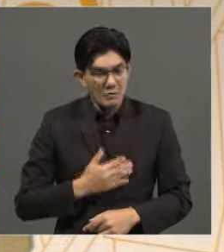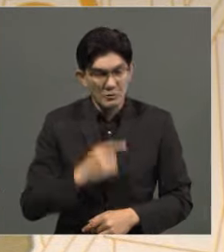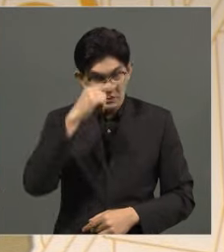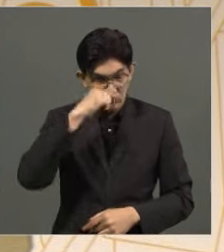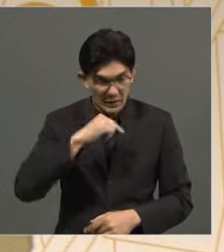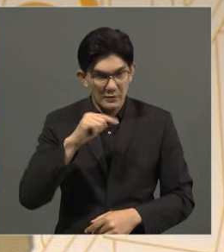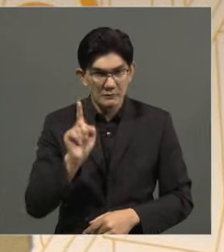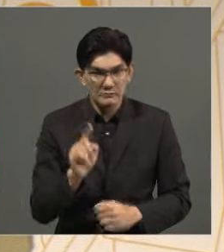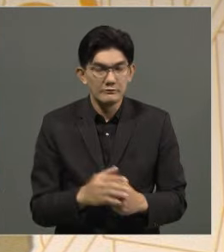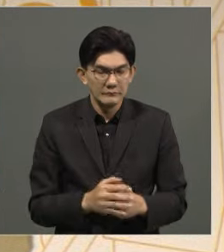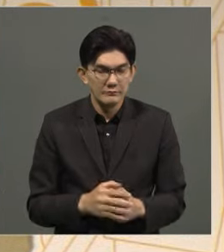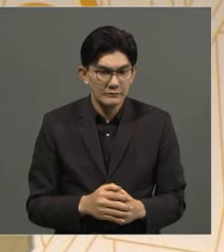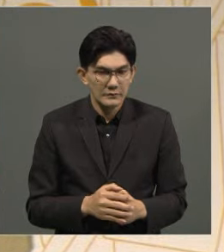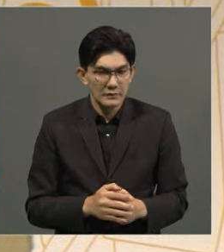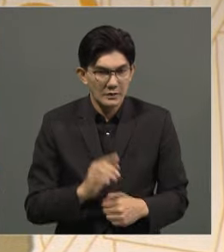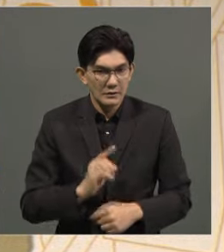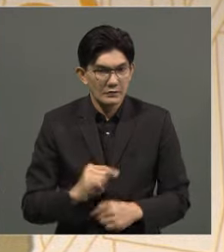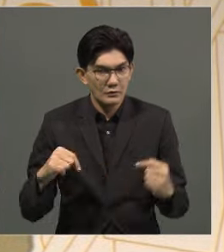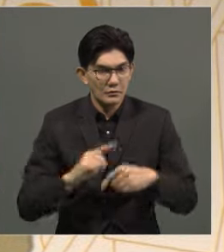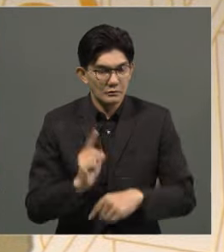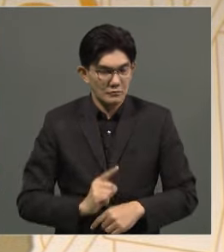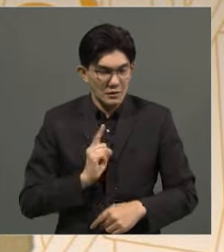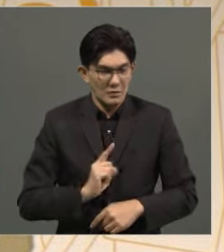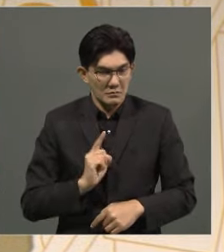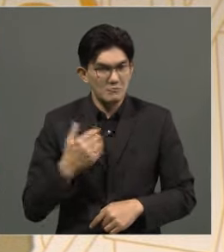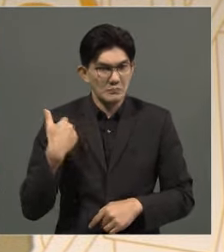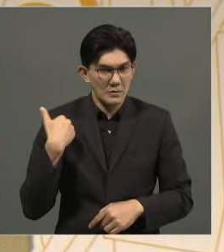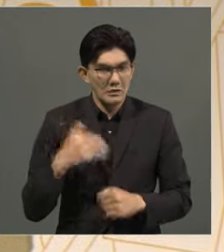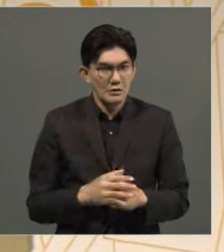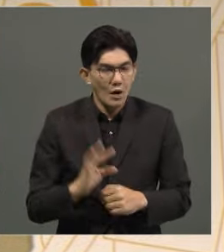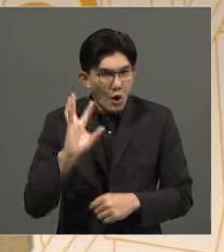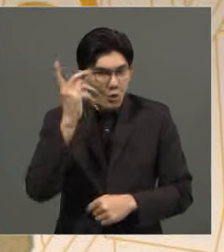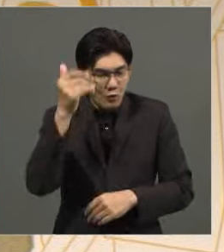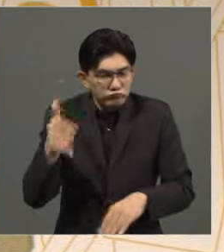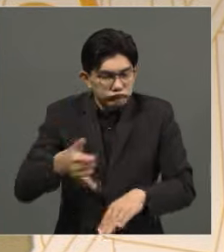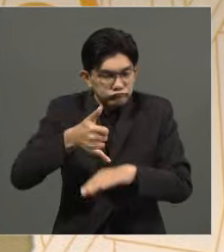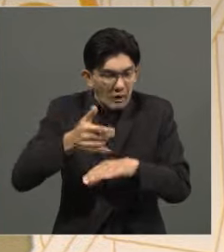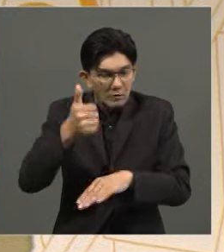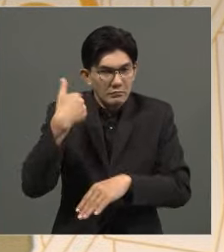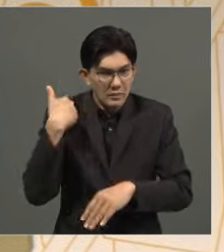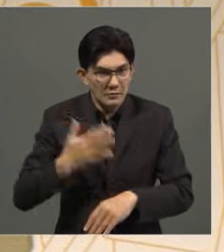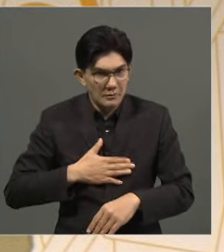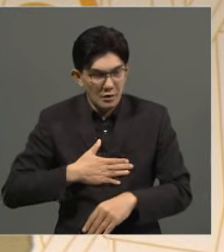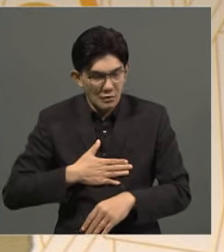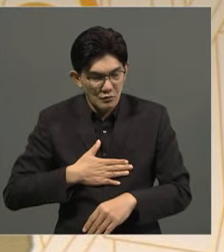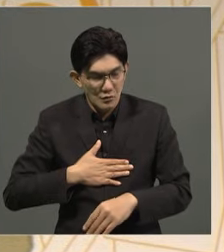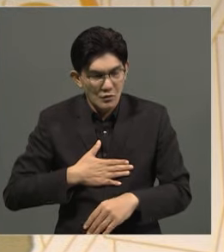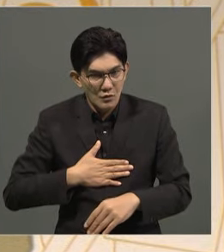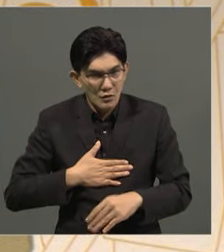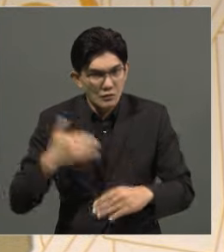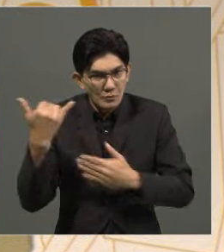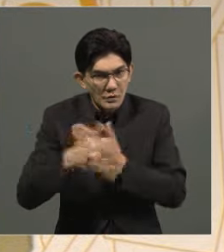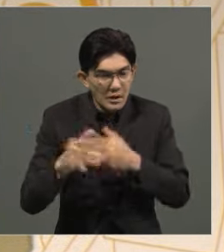ที่มีเอกราชเรากล้ายืนในเวทีโลกทุกที่ว่าเราอยู่ท่ามกลางประเทศ